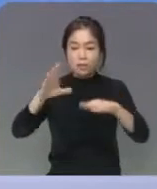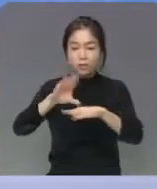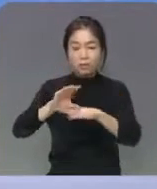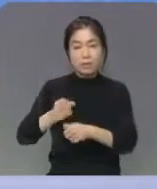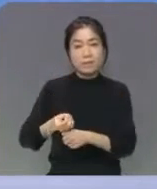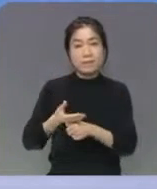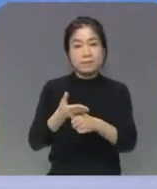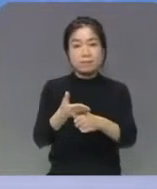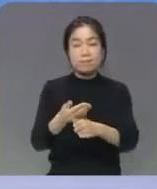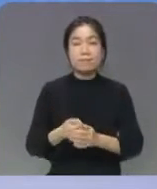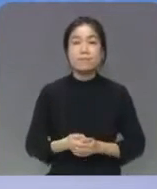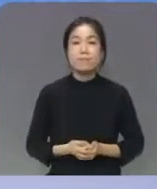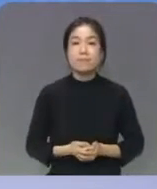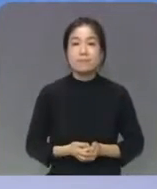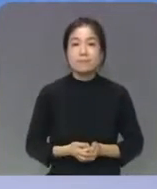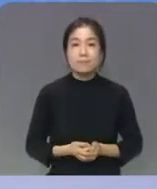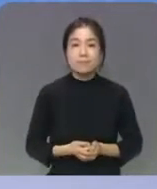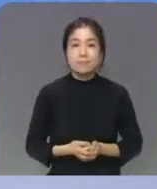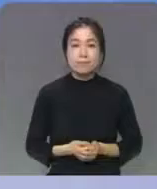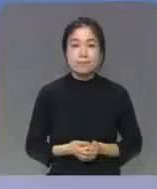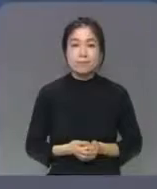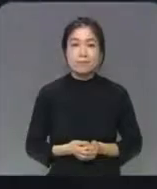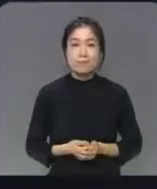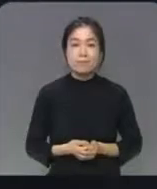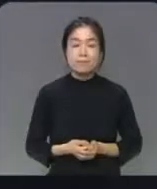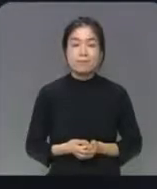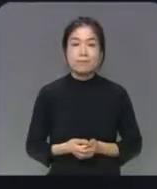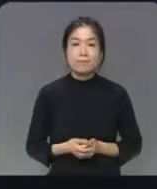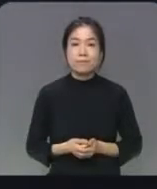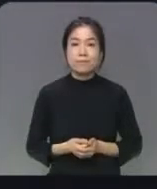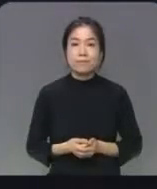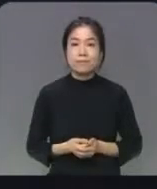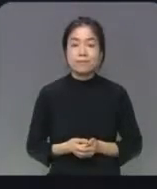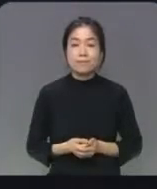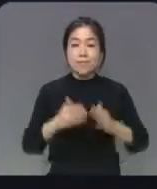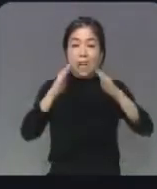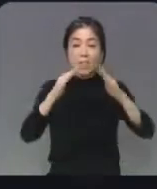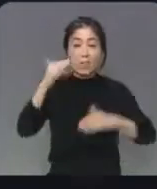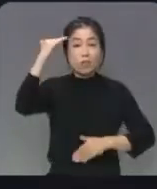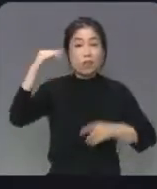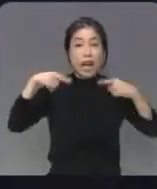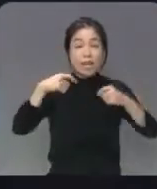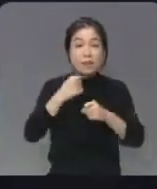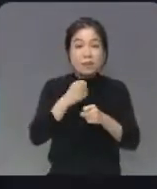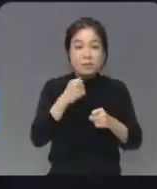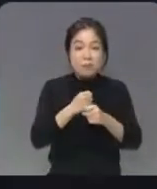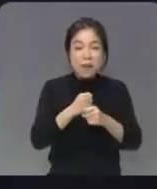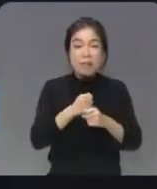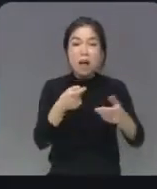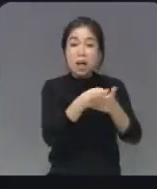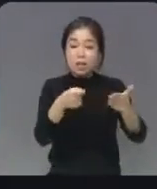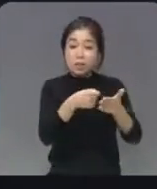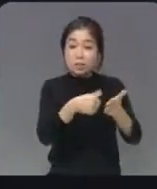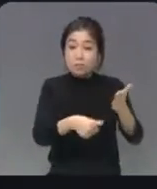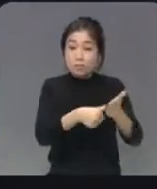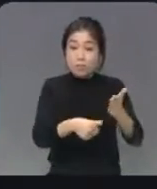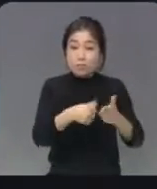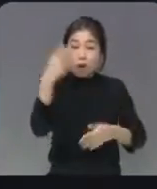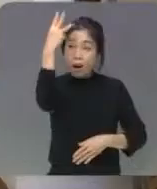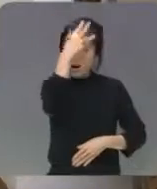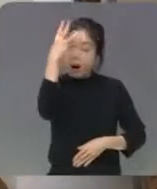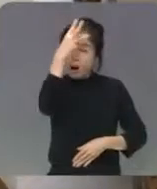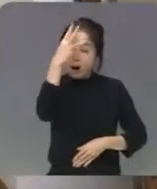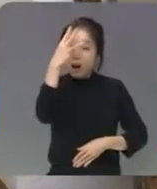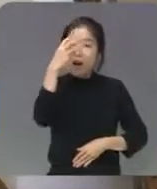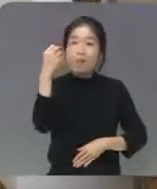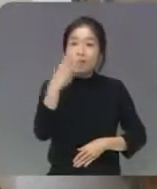천국 이종한 기자입니다 통계 전주 한 죄로 만든 바티칸 기록물이 프란치스코 교황과